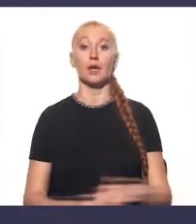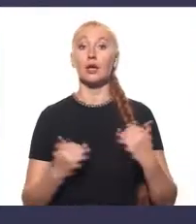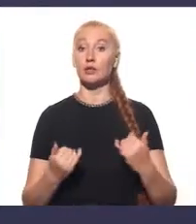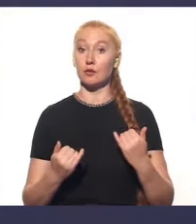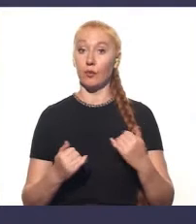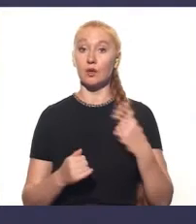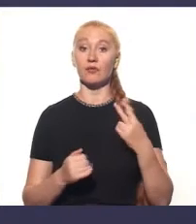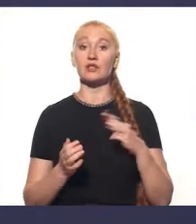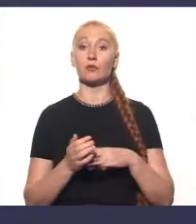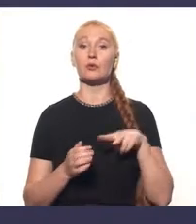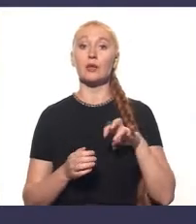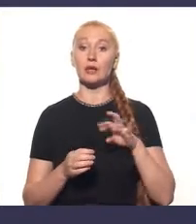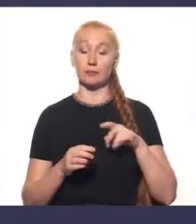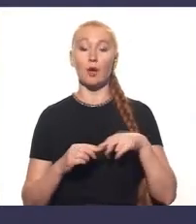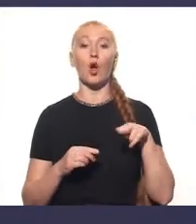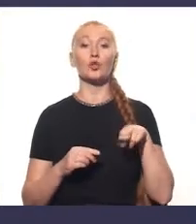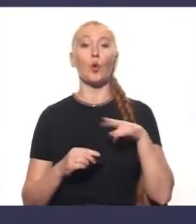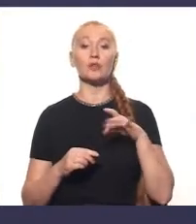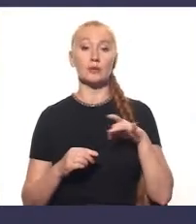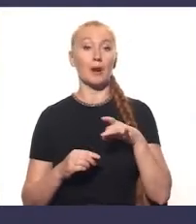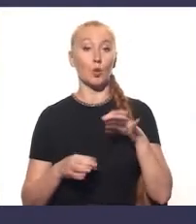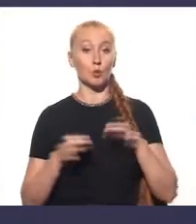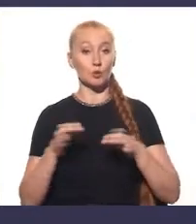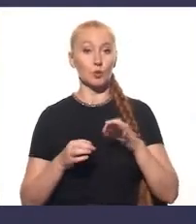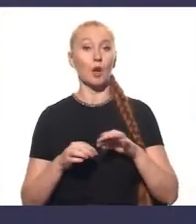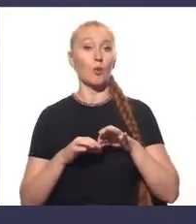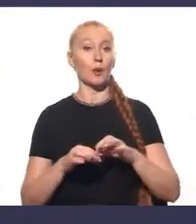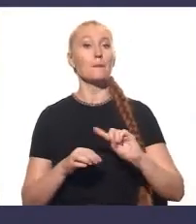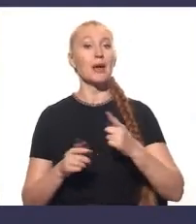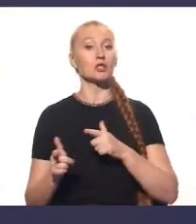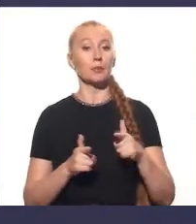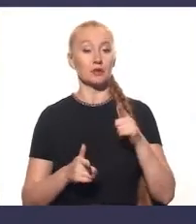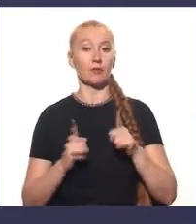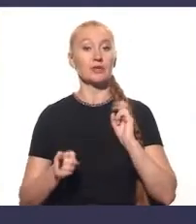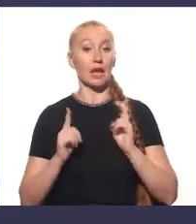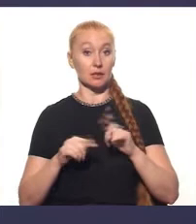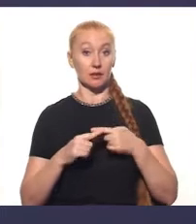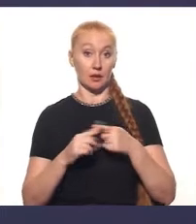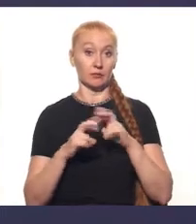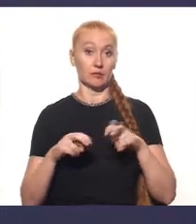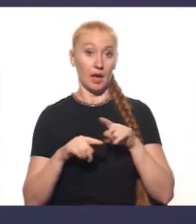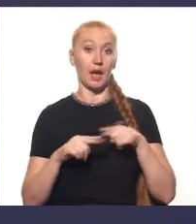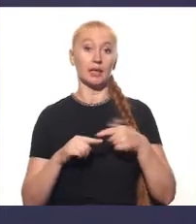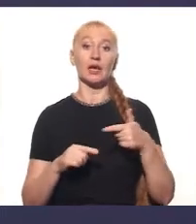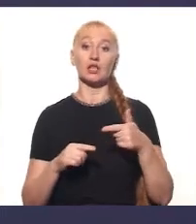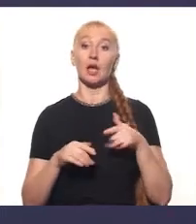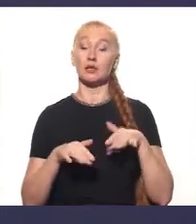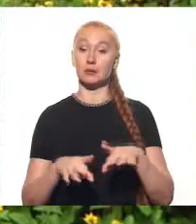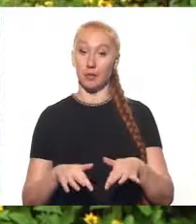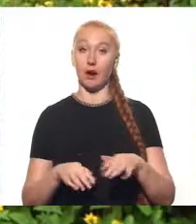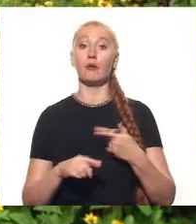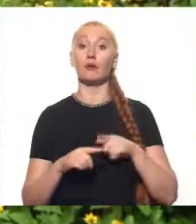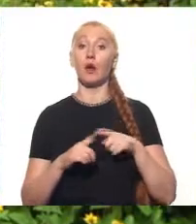Сьогодні, 28 липня, у Довгинцівському районному суді відбулося перше підготовче засідання з розгляду цієї цивільної справи. За